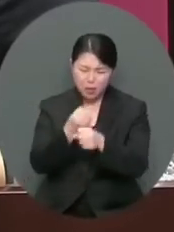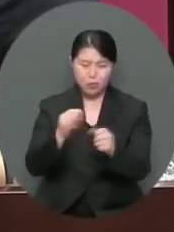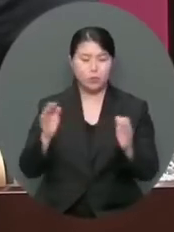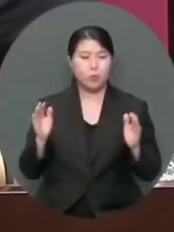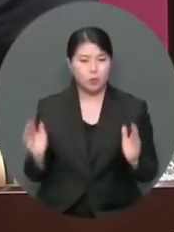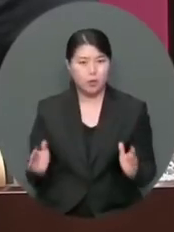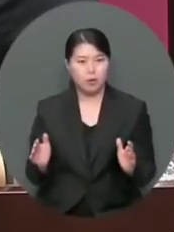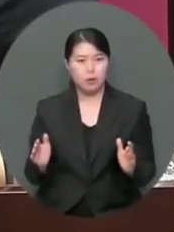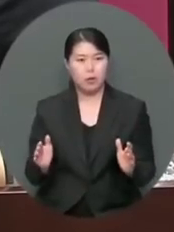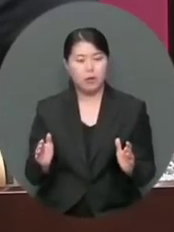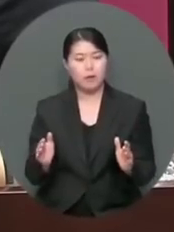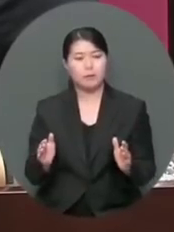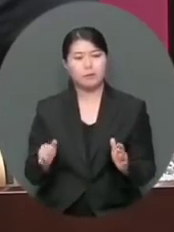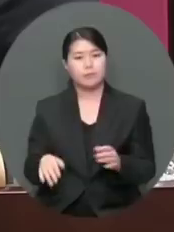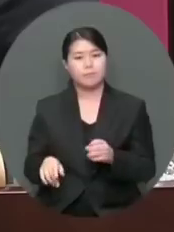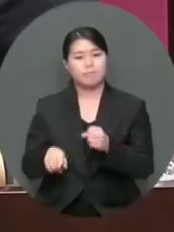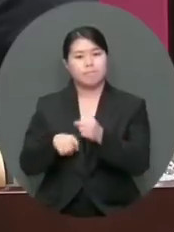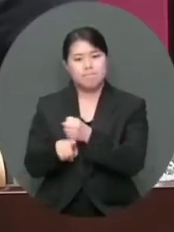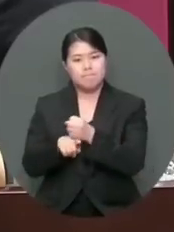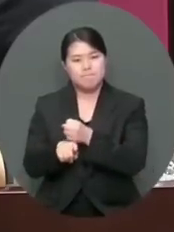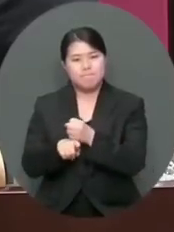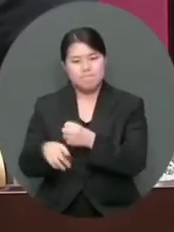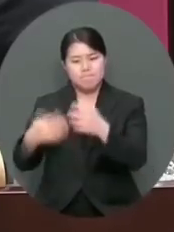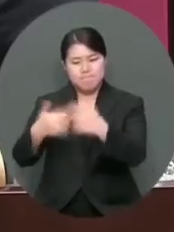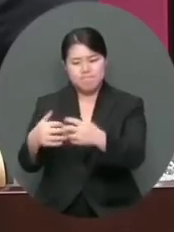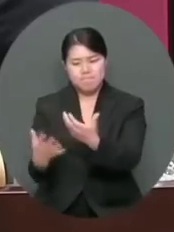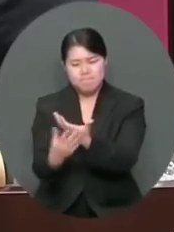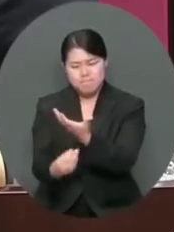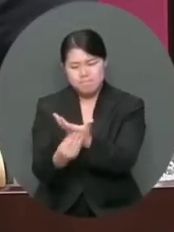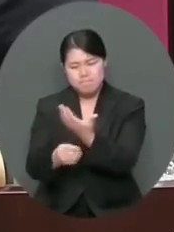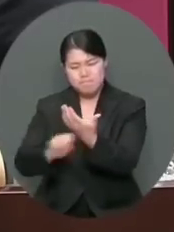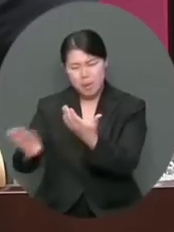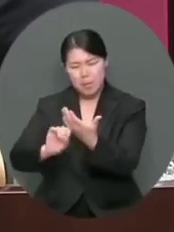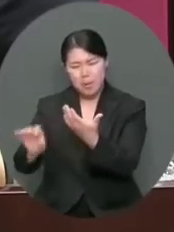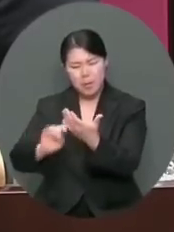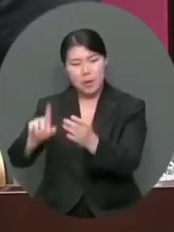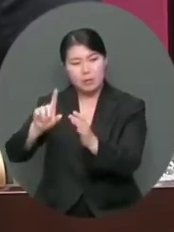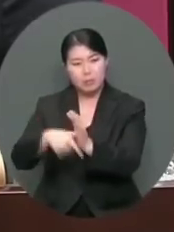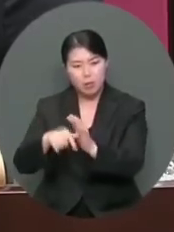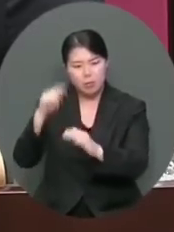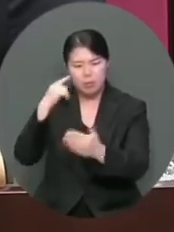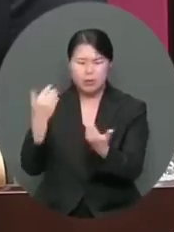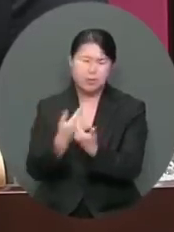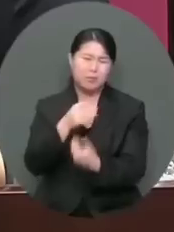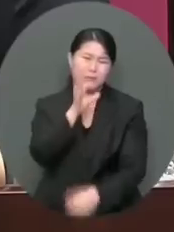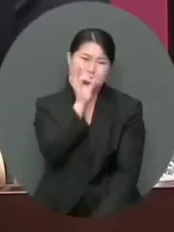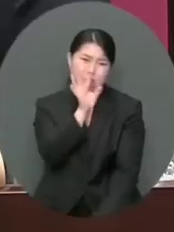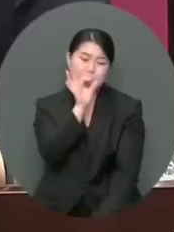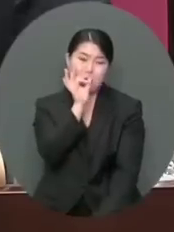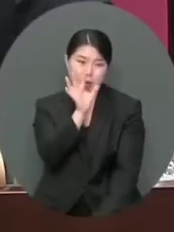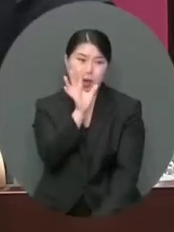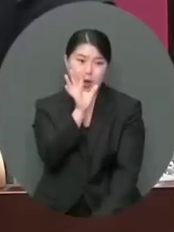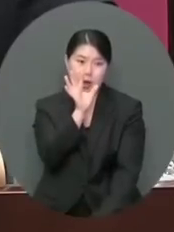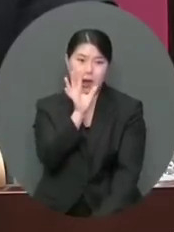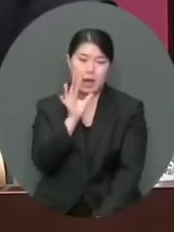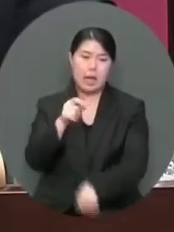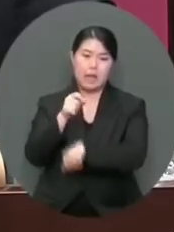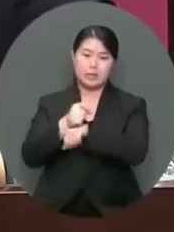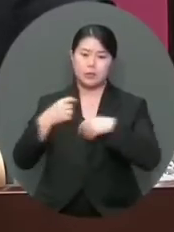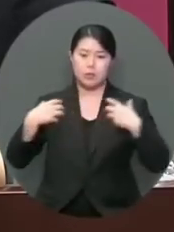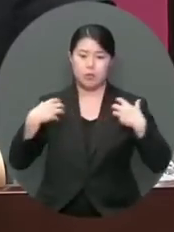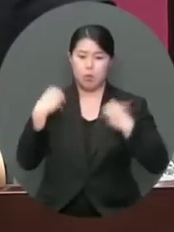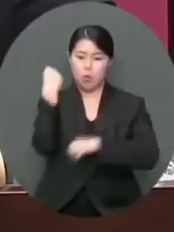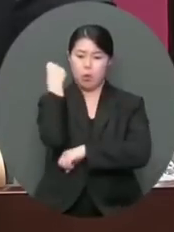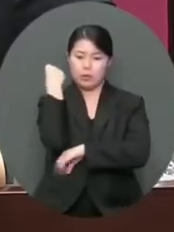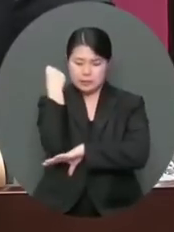우리가 과학적으로 처리가 되면 그거는 우리가 반대할 수 없다라는 행정부의 그런